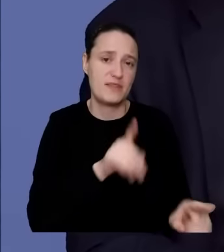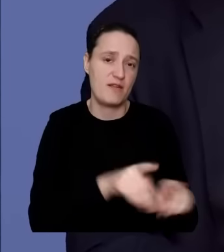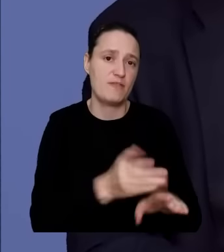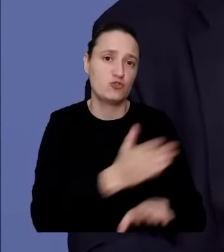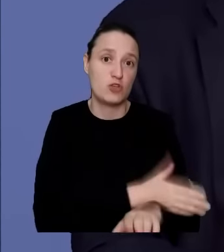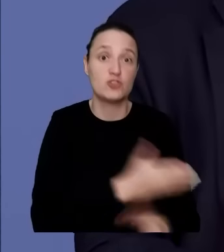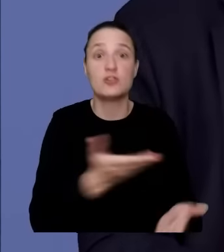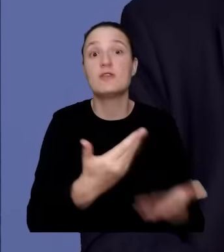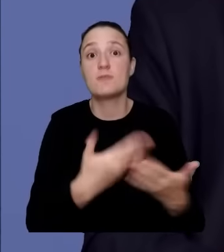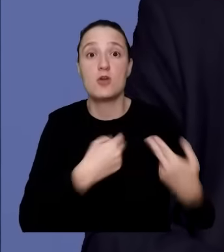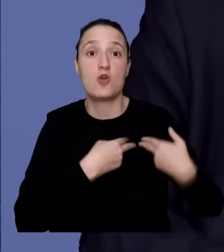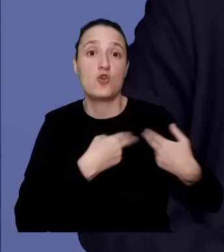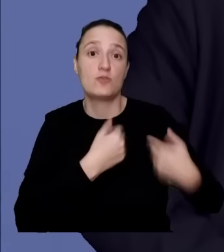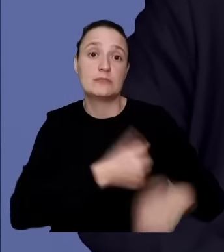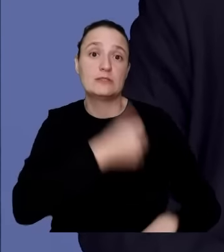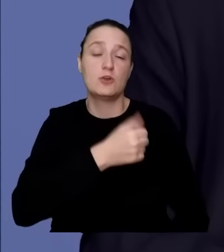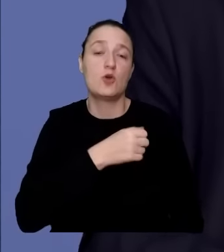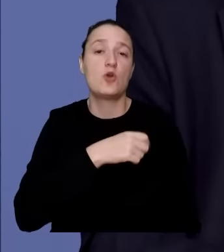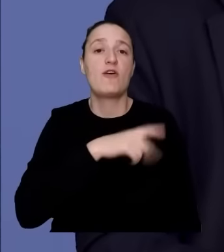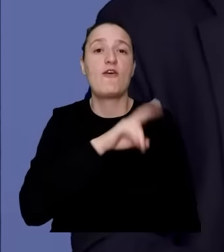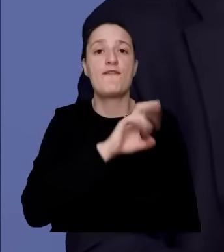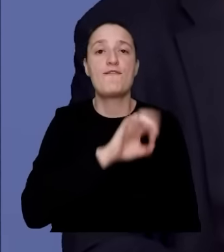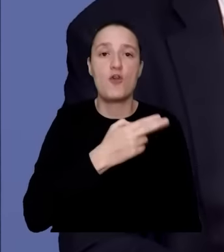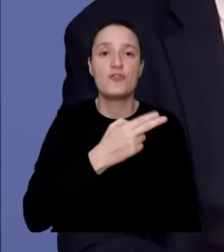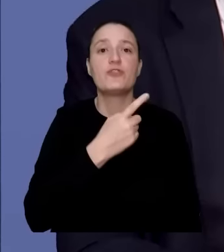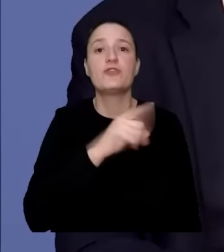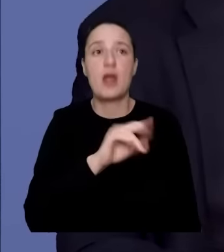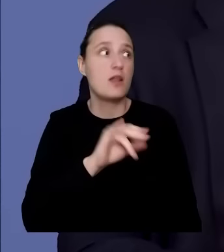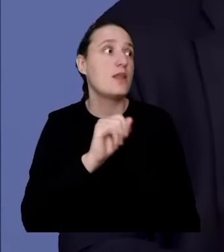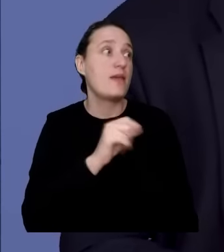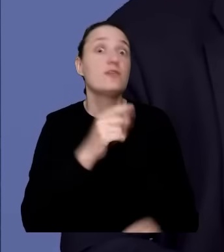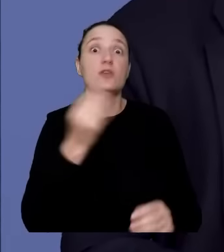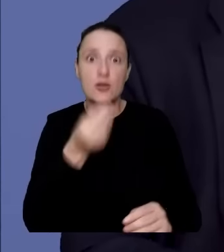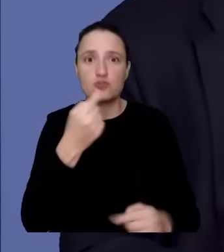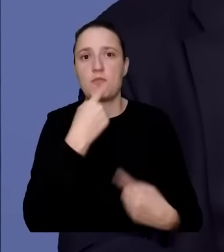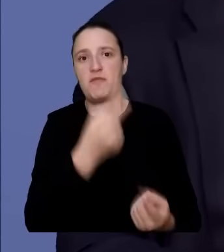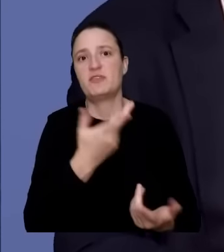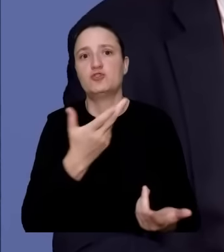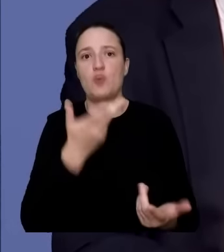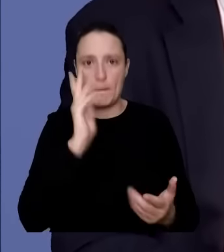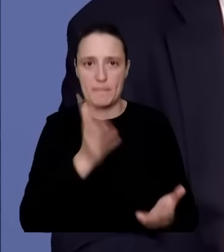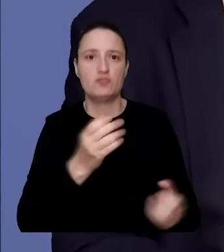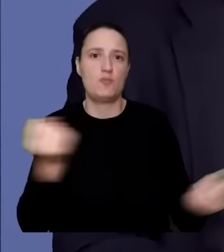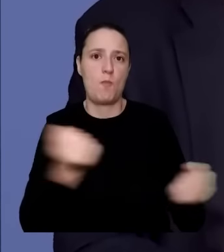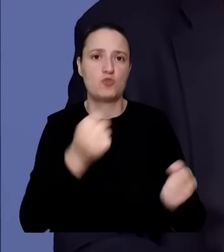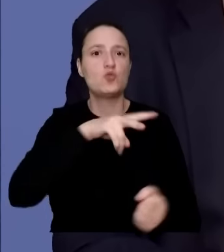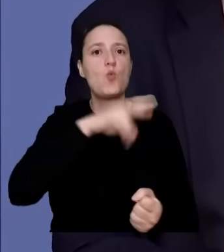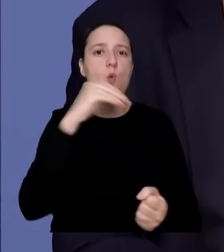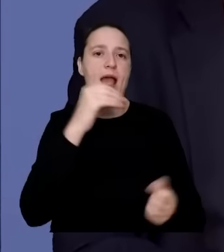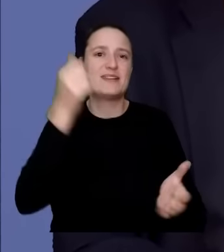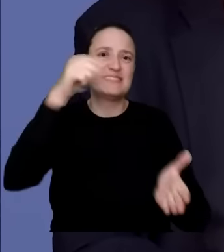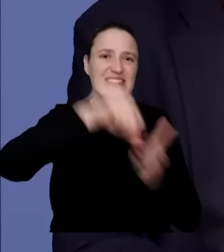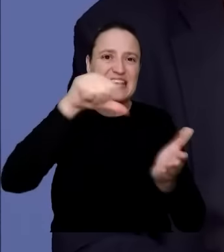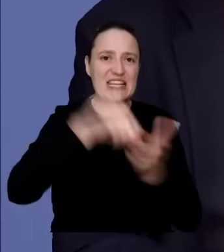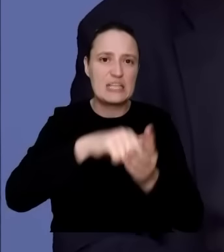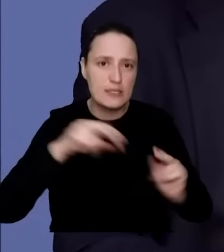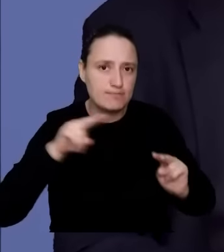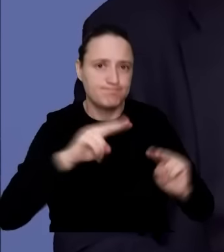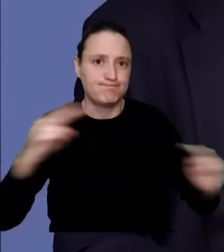dzisiaj bardzo wyraźny sygnał zmiana w traktatach a więc centralizacja Unii Europejskiej odebranie